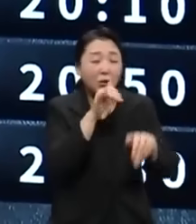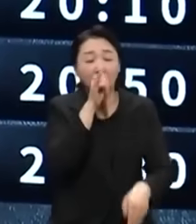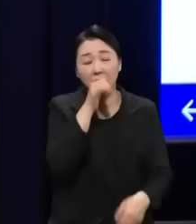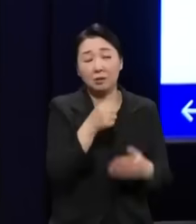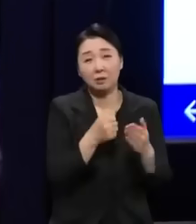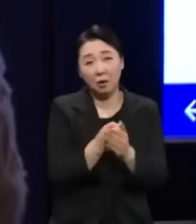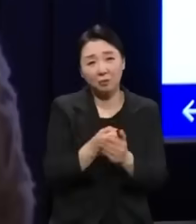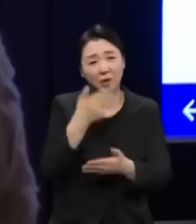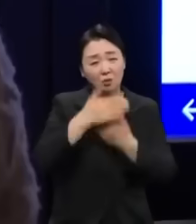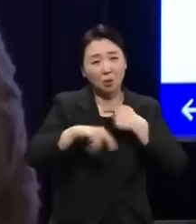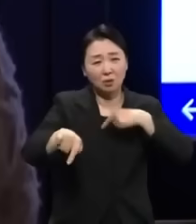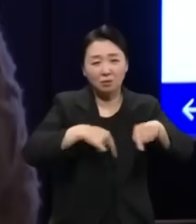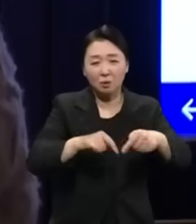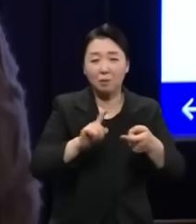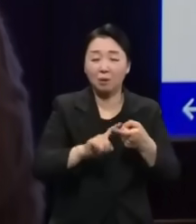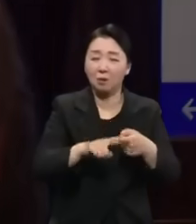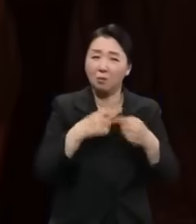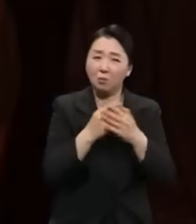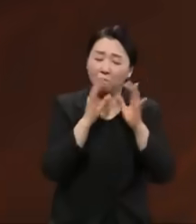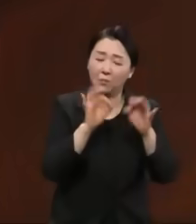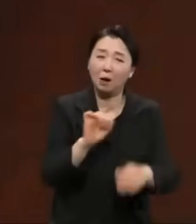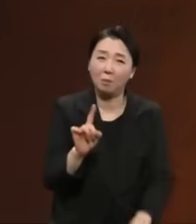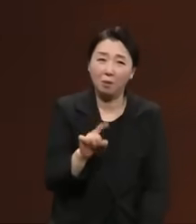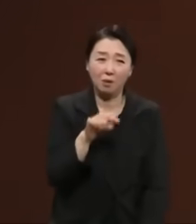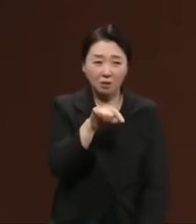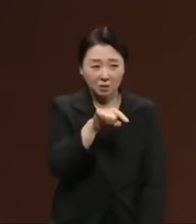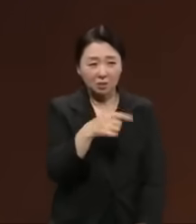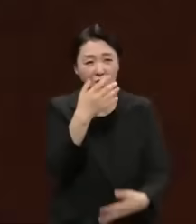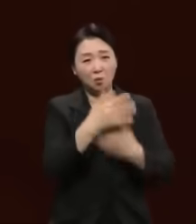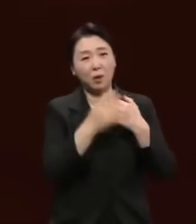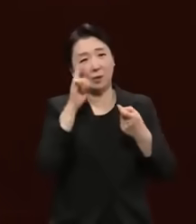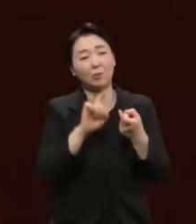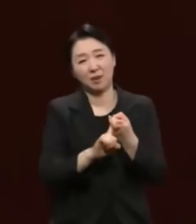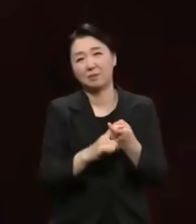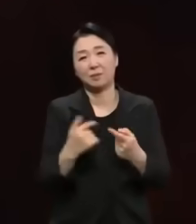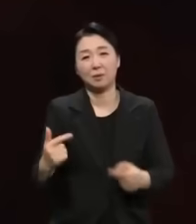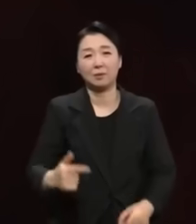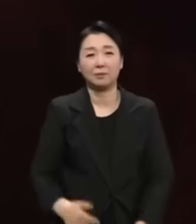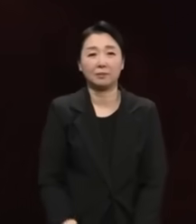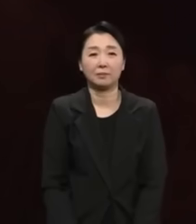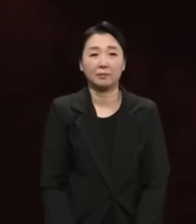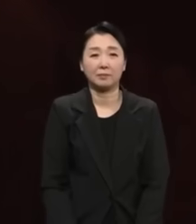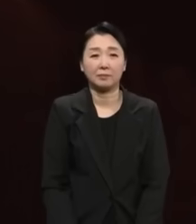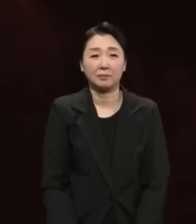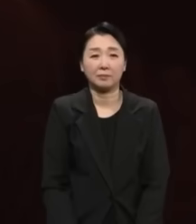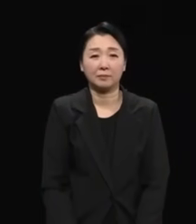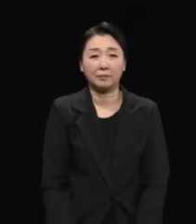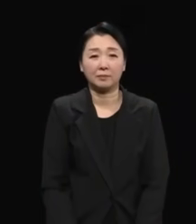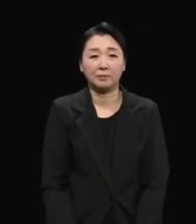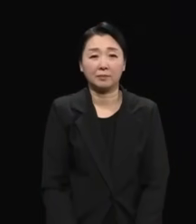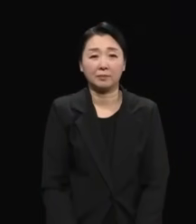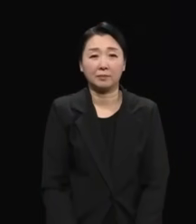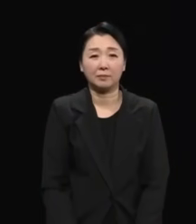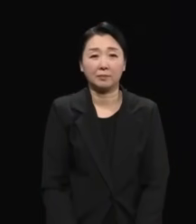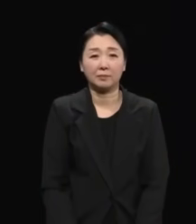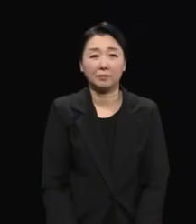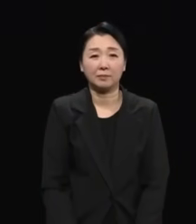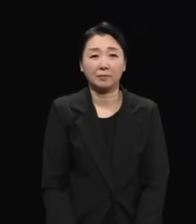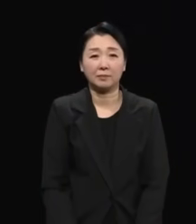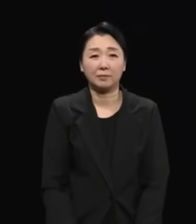봐야 하냐는 논란이 이어진 것도 파묘에 대한 관심을 끌어낸 계기가 됐습니다. JTBC 조소입니다.